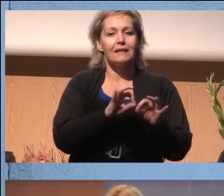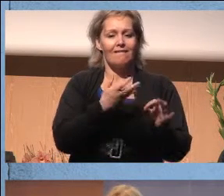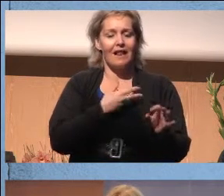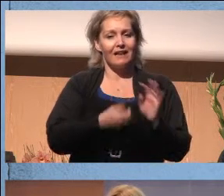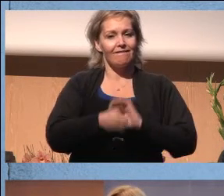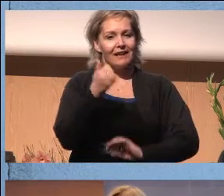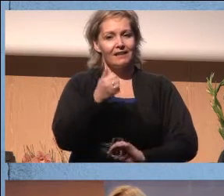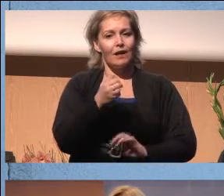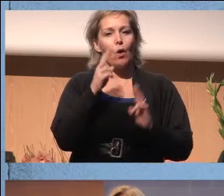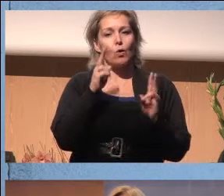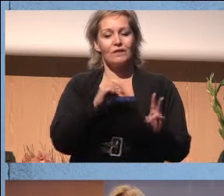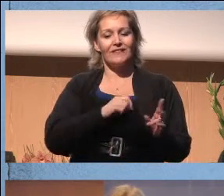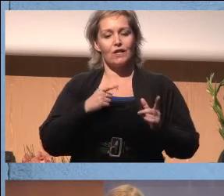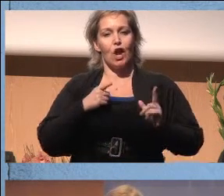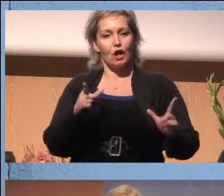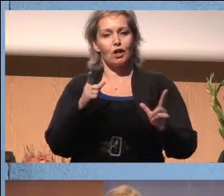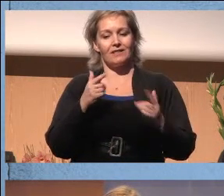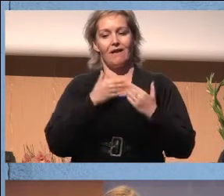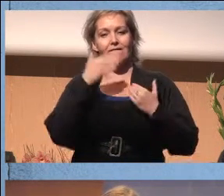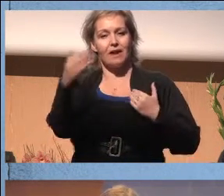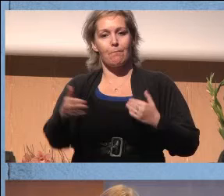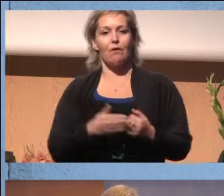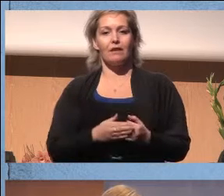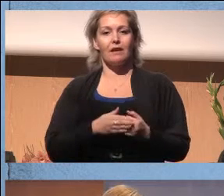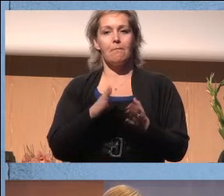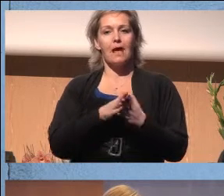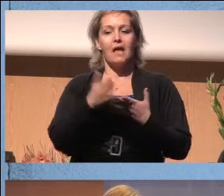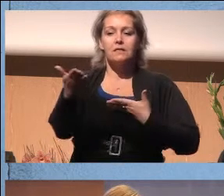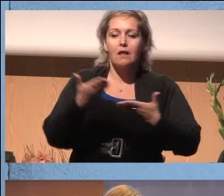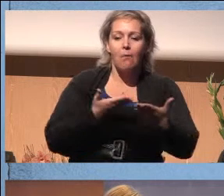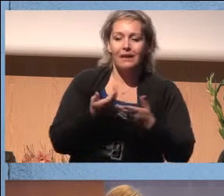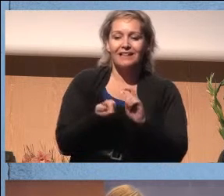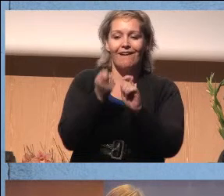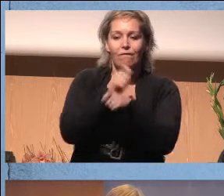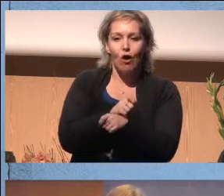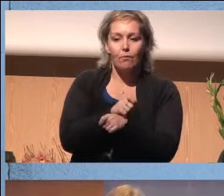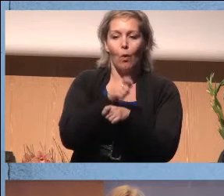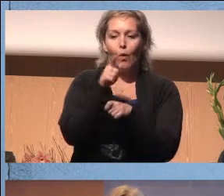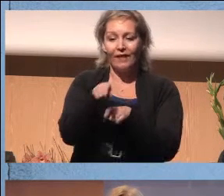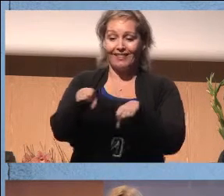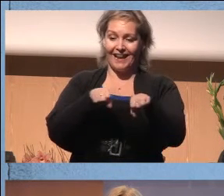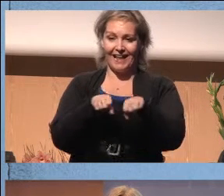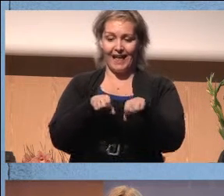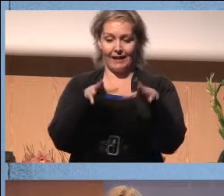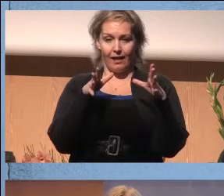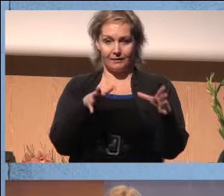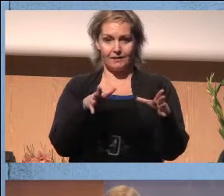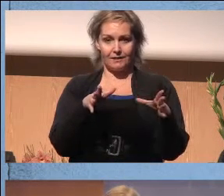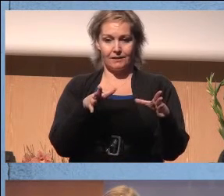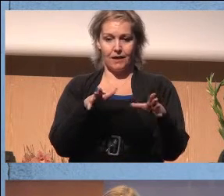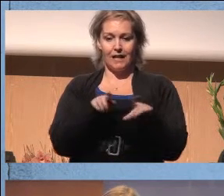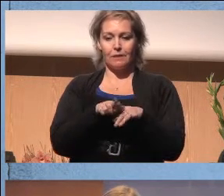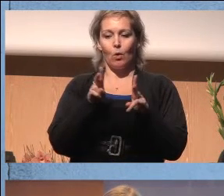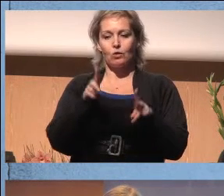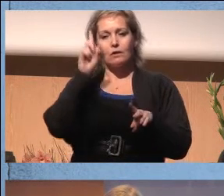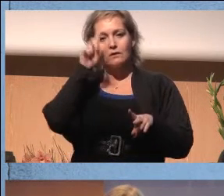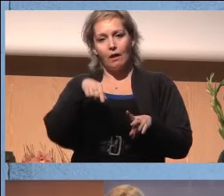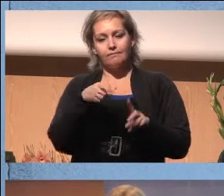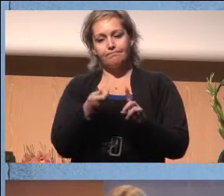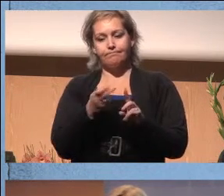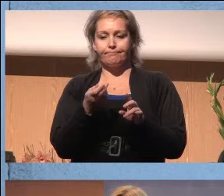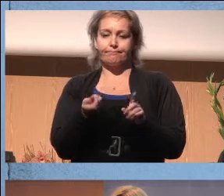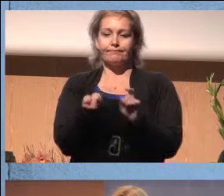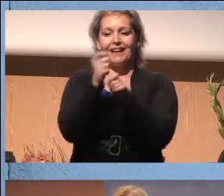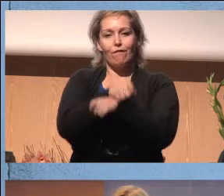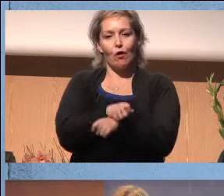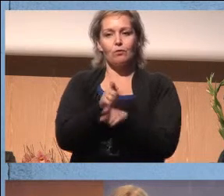veldig viktig, også hvis vi skal lykkes fremover med samhandlingsreformen og sette denne regjeringens fotavtrykk også på en reform som